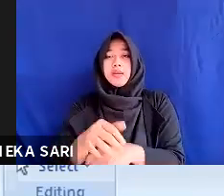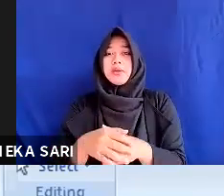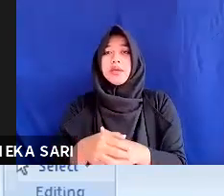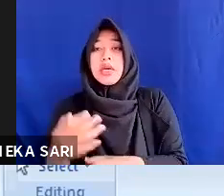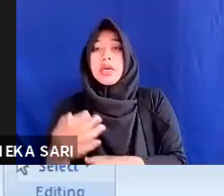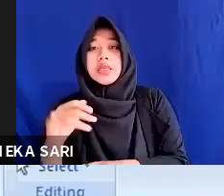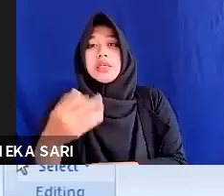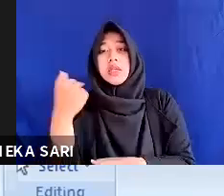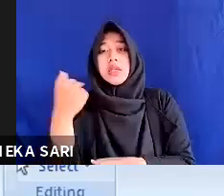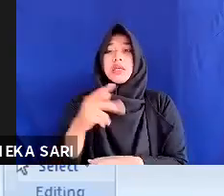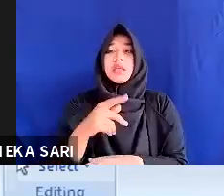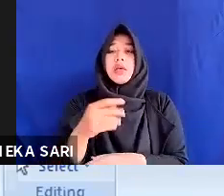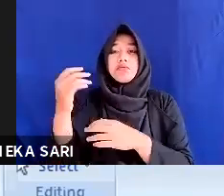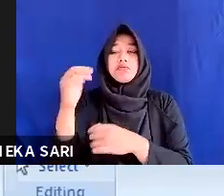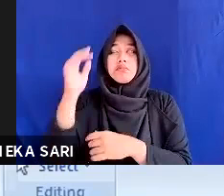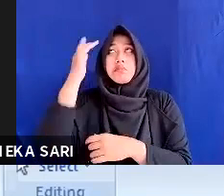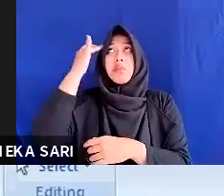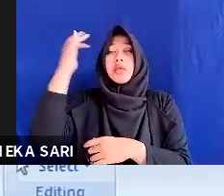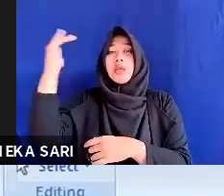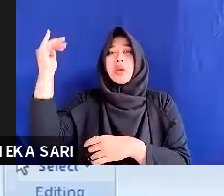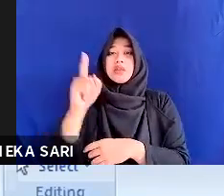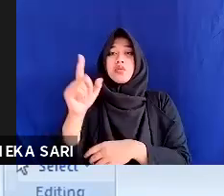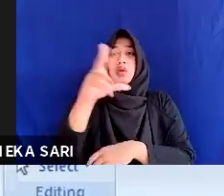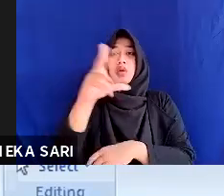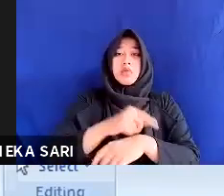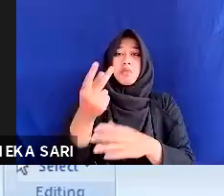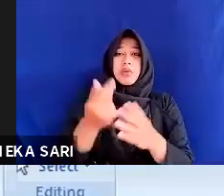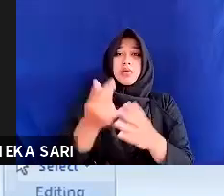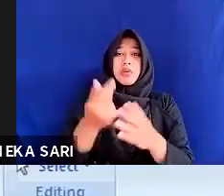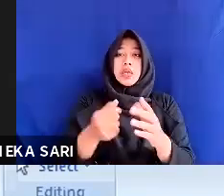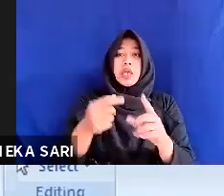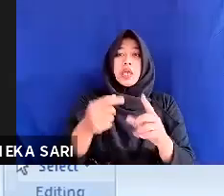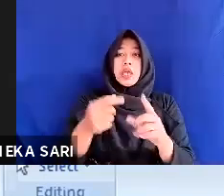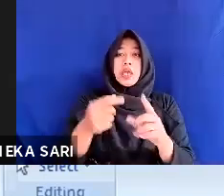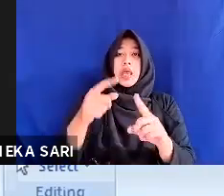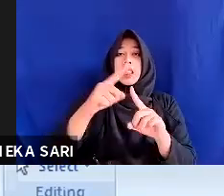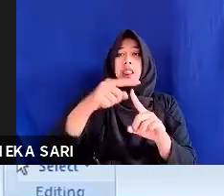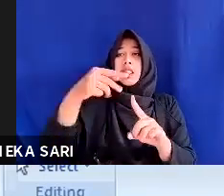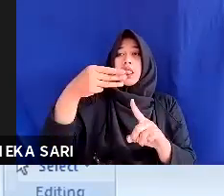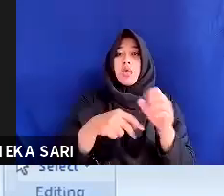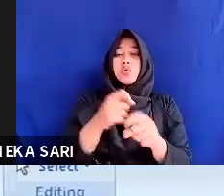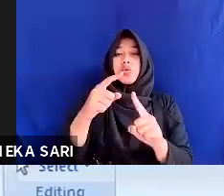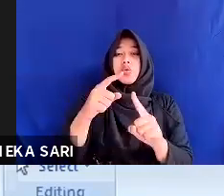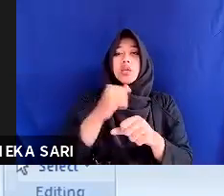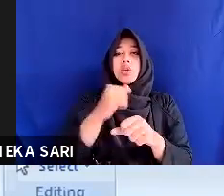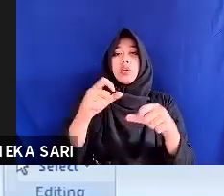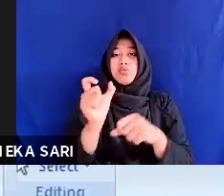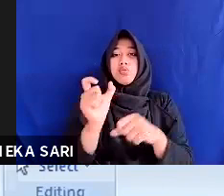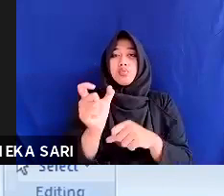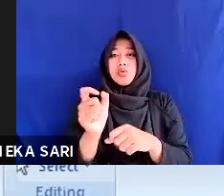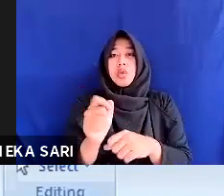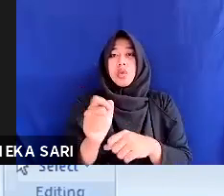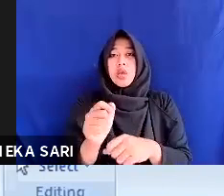kita membeli tepung terigu. Tepung terigu itu 57,76 juta ton itu adalah